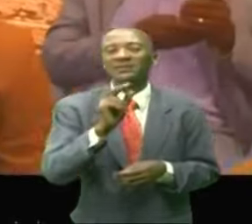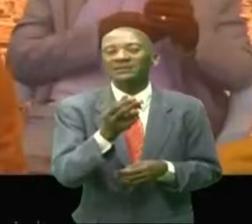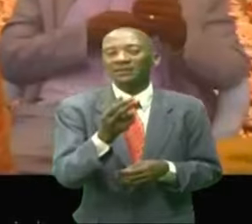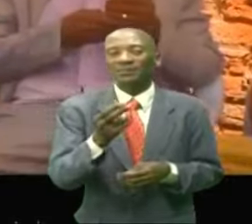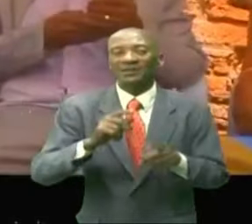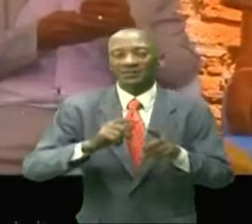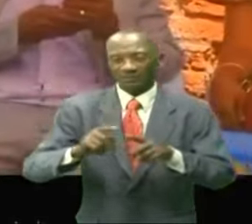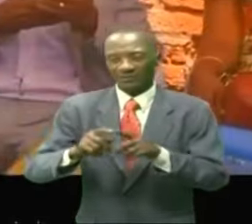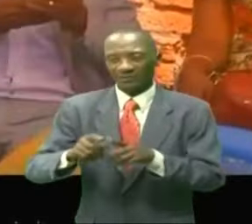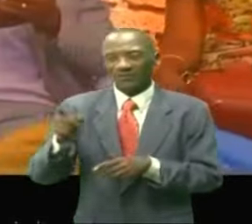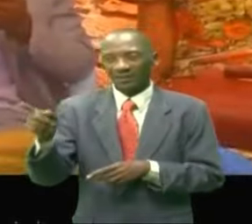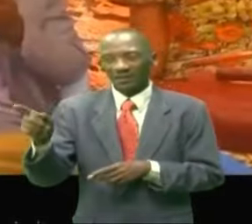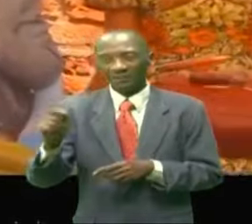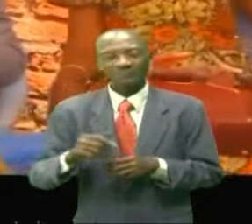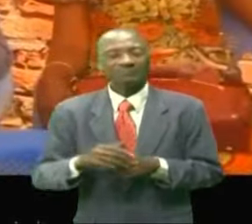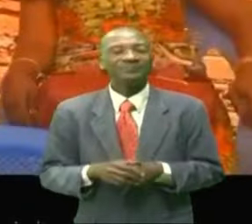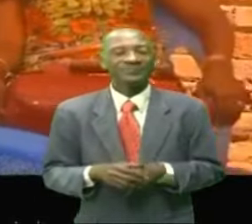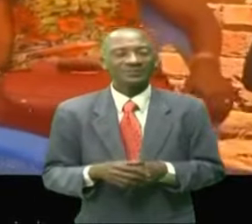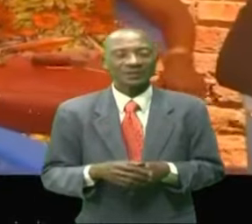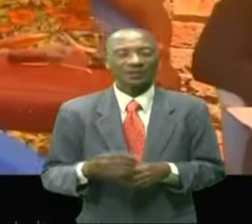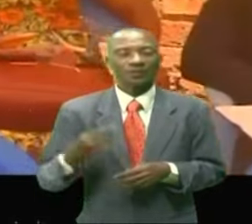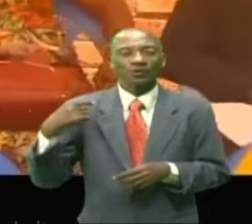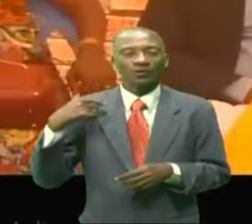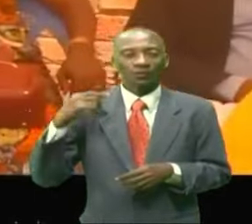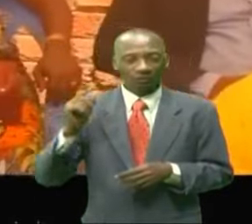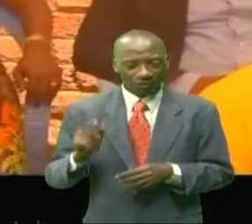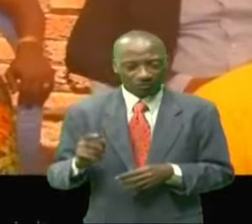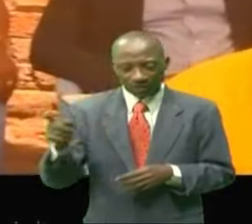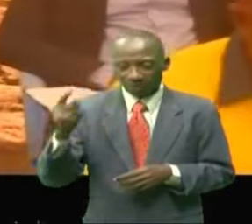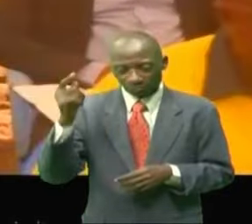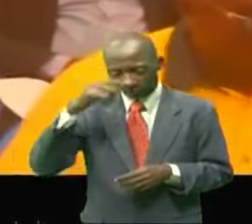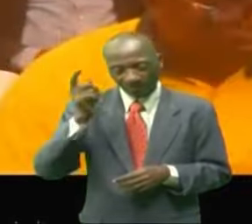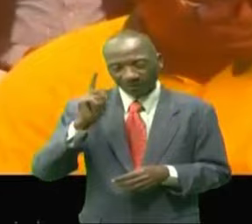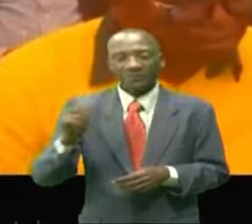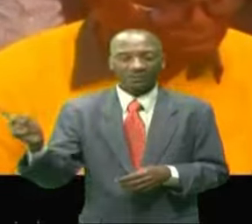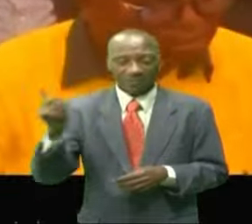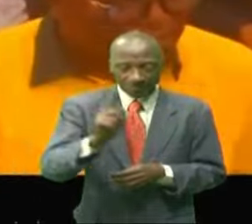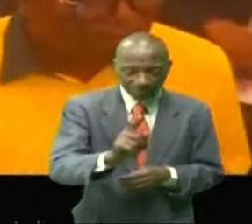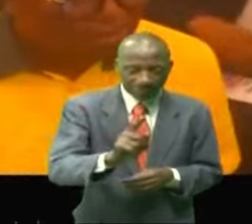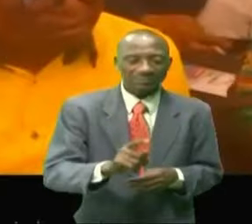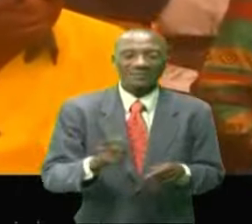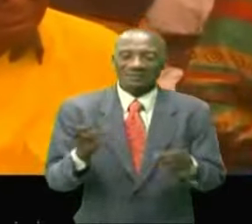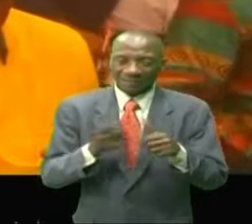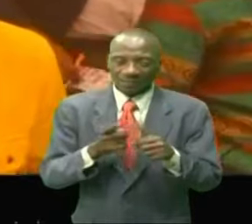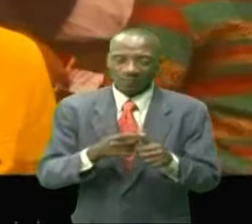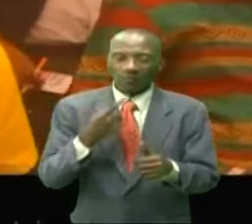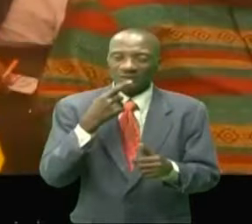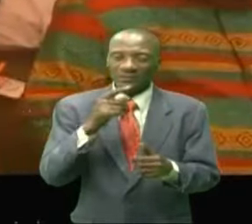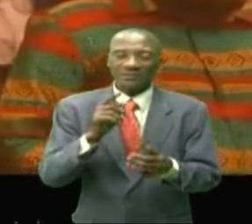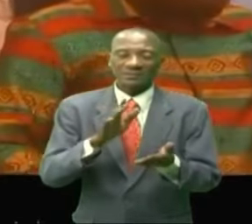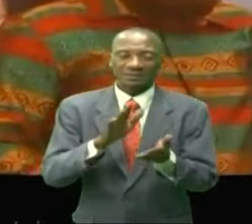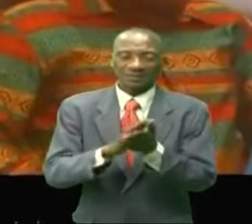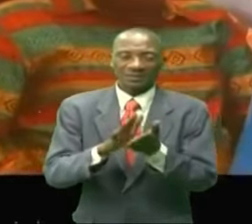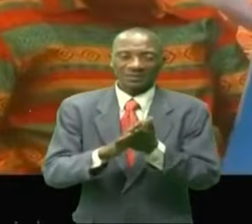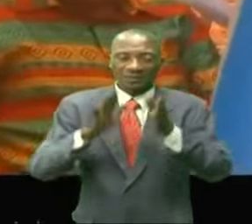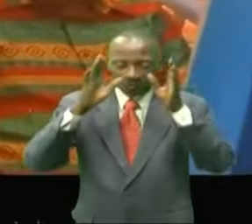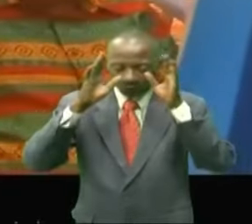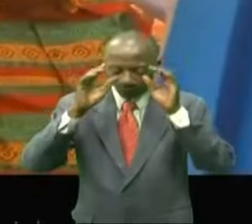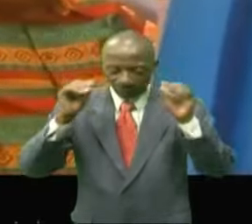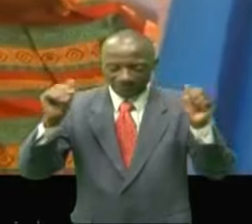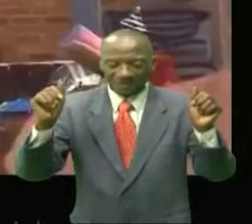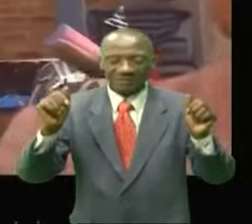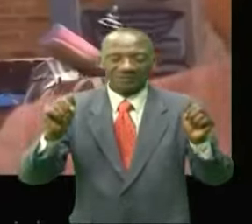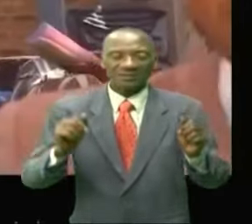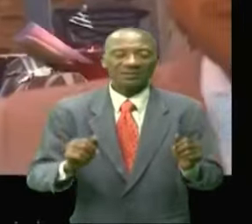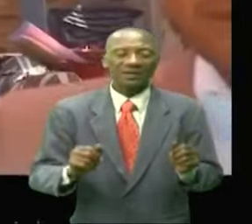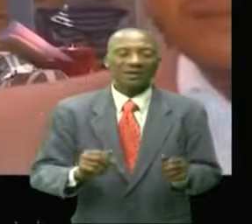province, Jean-Pierre Maziambola rend hommage au président de la République et chef de l'État, Félix-Antoine Tshisekedi Tshilombo, pour la paix garantie dans notre province, sans